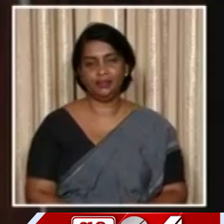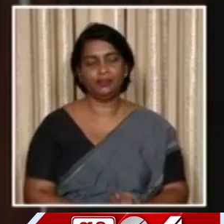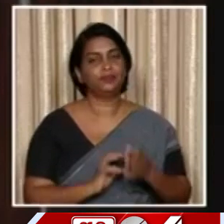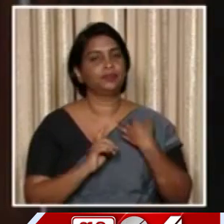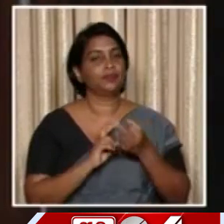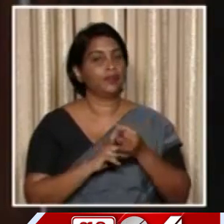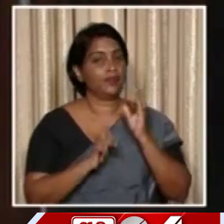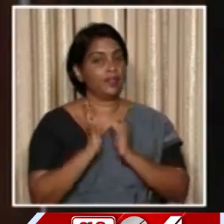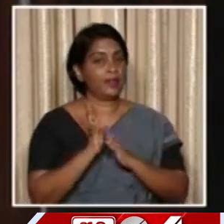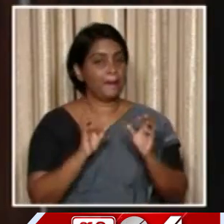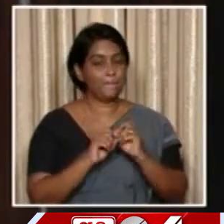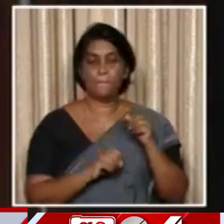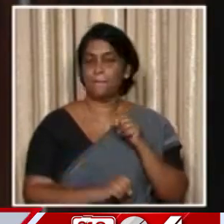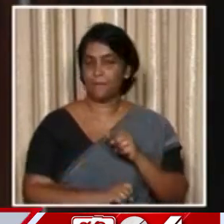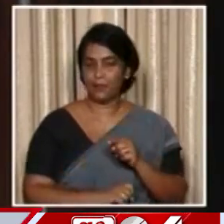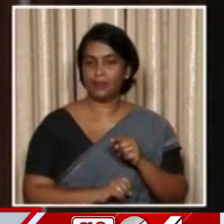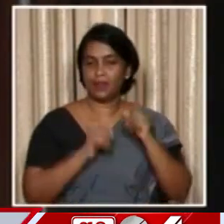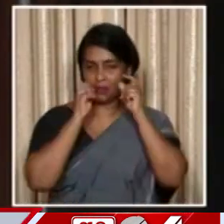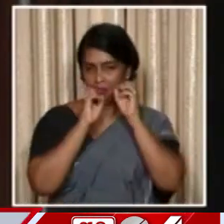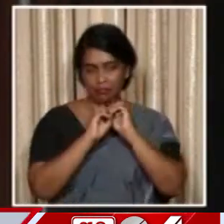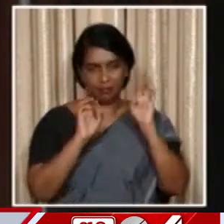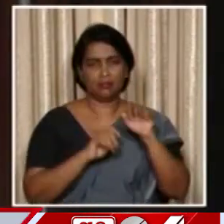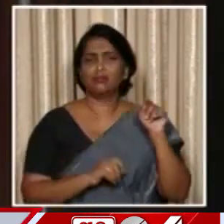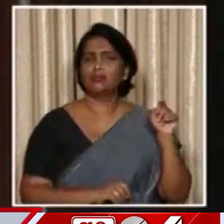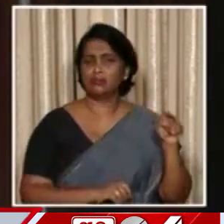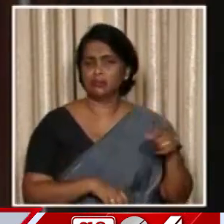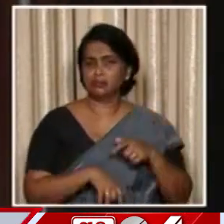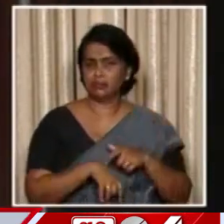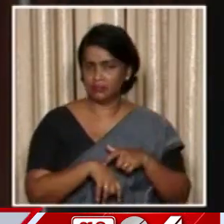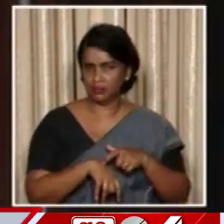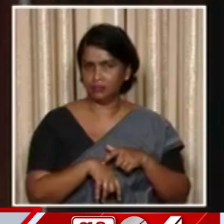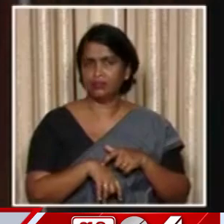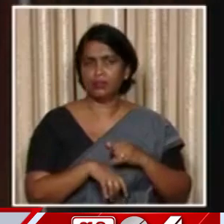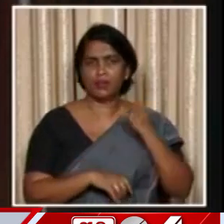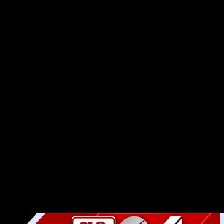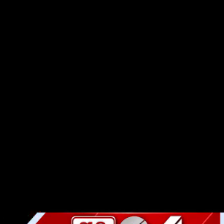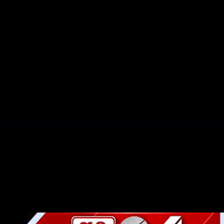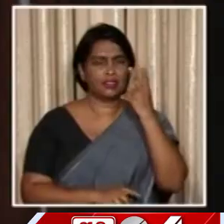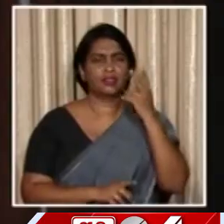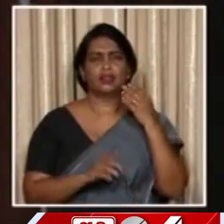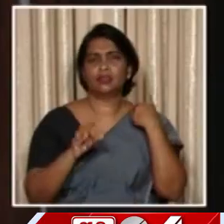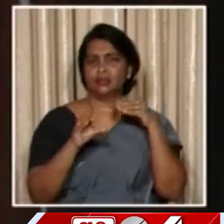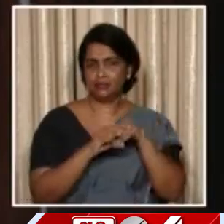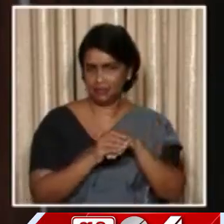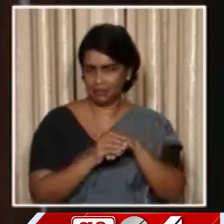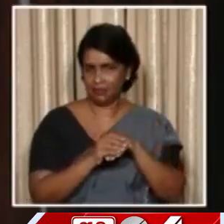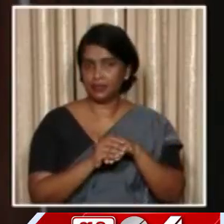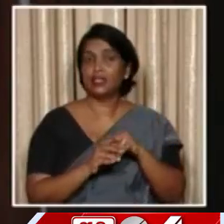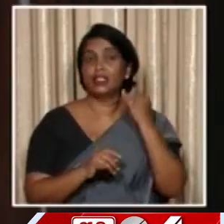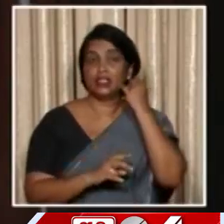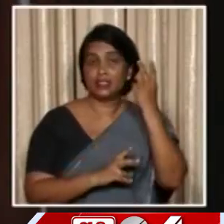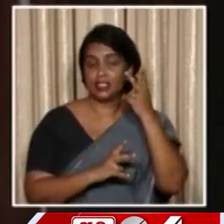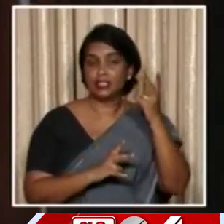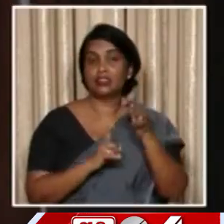ජනාධිපති මාධ්‍යංශයෙන් මේ දැනුවත් කරලා තිනවා එතුමා මේ අවස්ථාවේදී සිංගප්පූරුවේ නිල සංචාරයේ කියදෙනවය